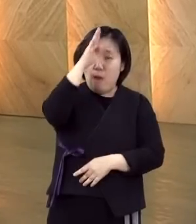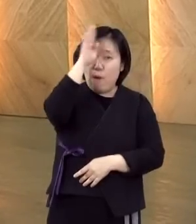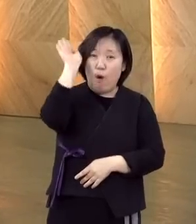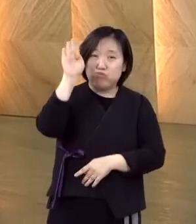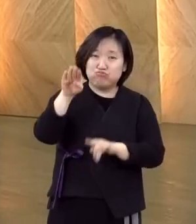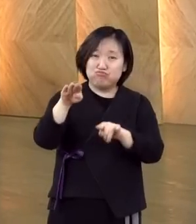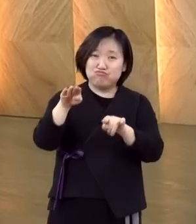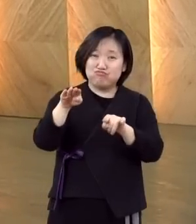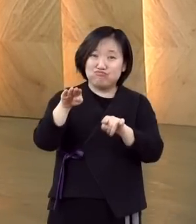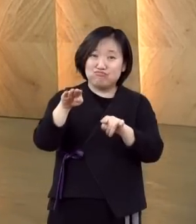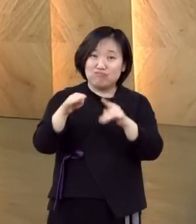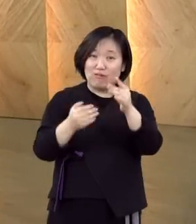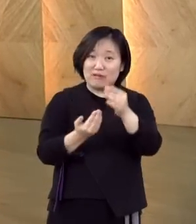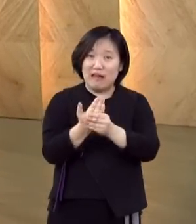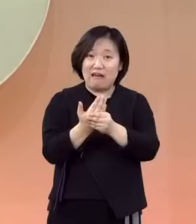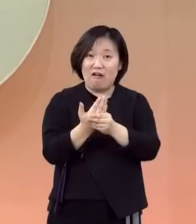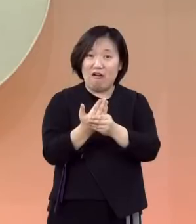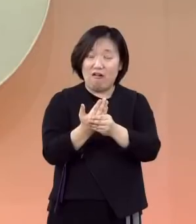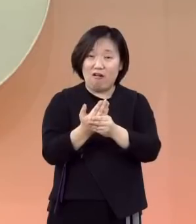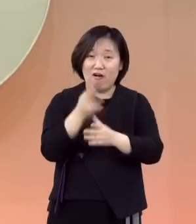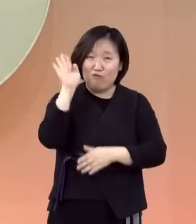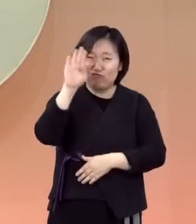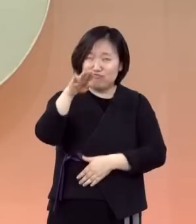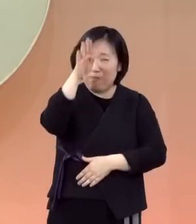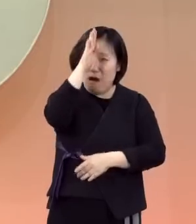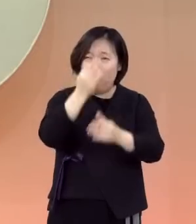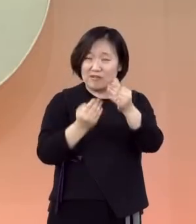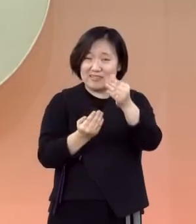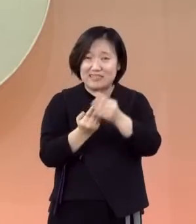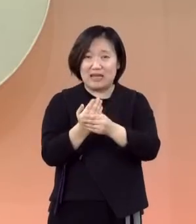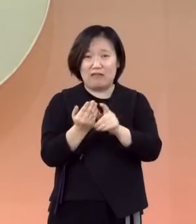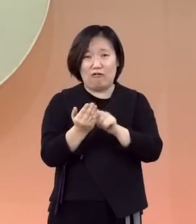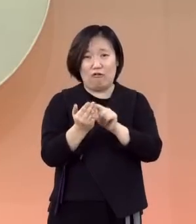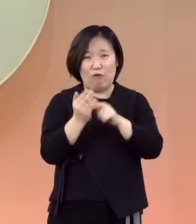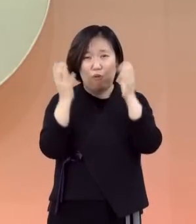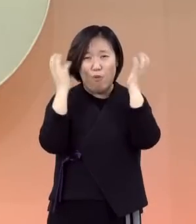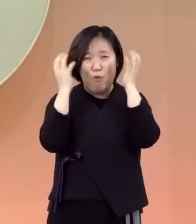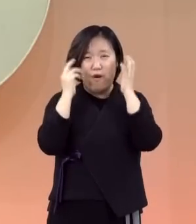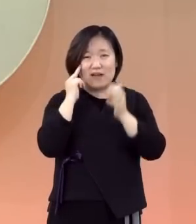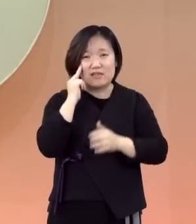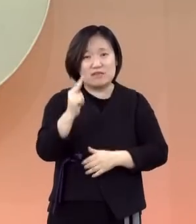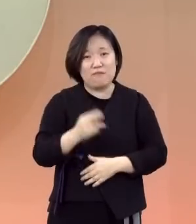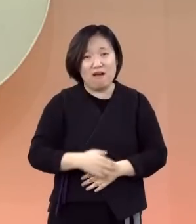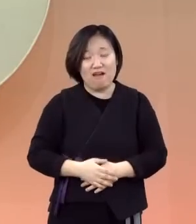.그렇지않나요? 저는제주변에있는여러사람들을봤는데,그중에는